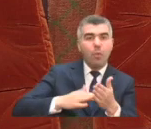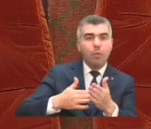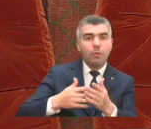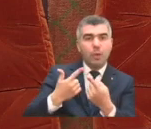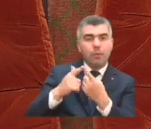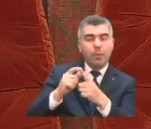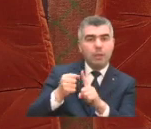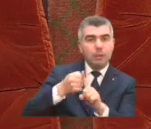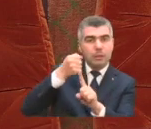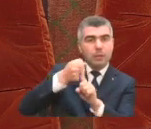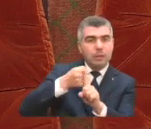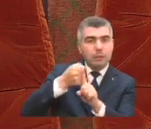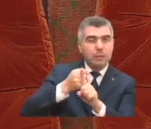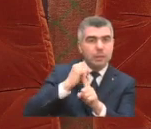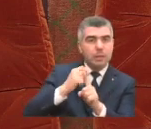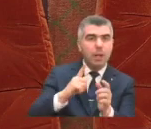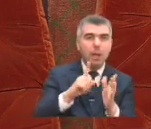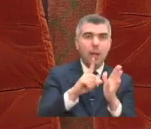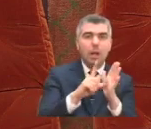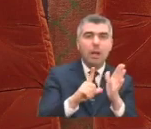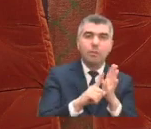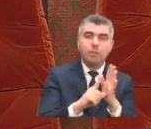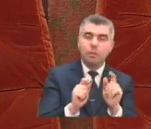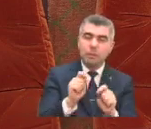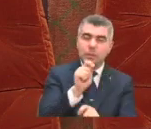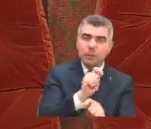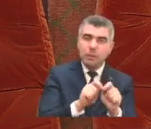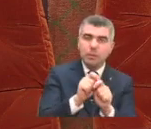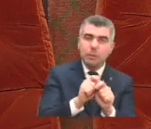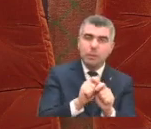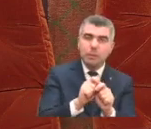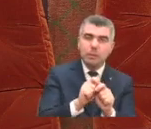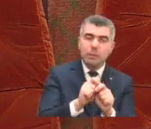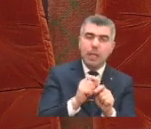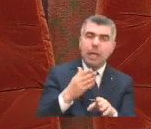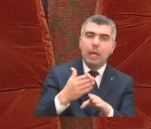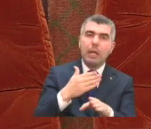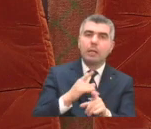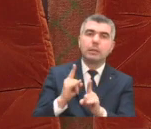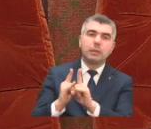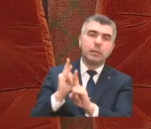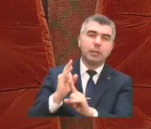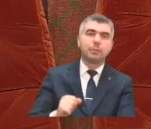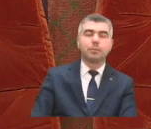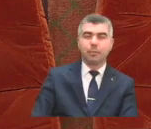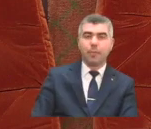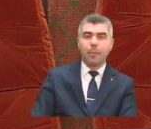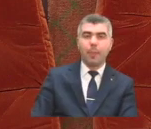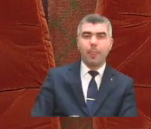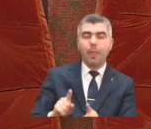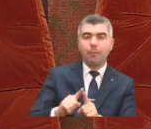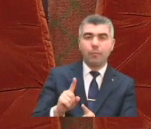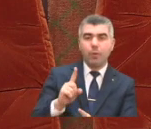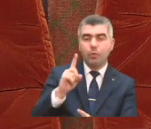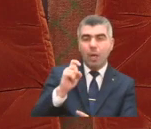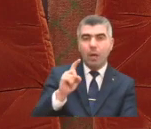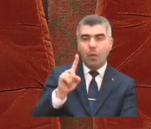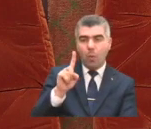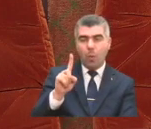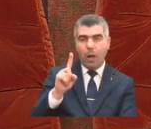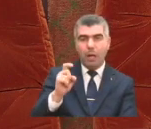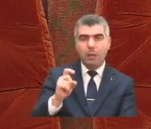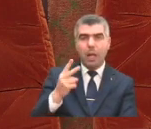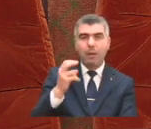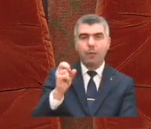على تحيين الإطار القانوني اللي هو شوية متجاوز. فحدثنا خلال يناير 2023 واحد